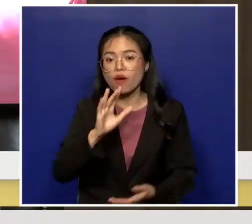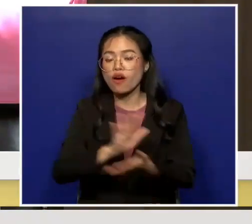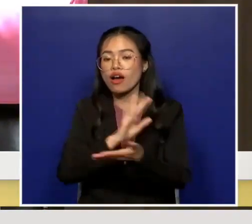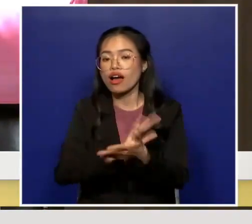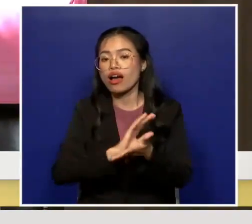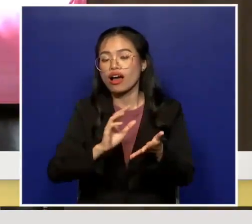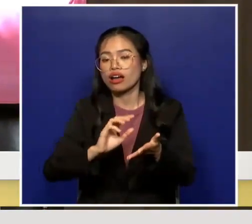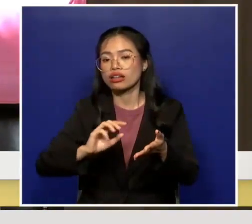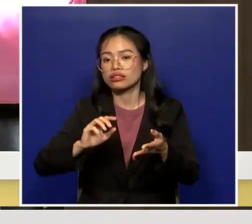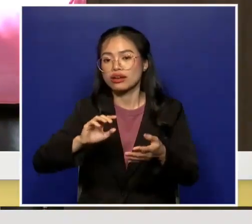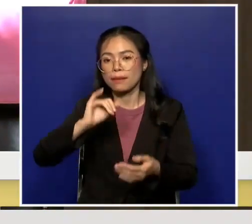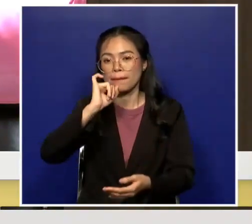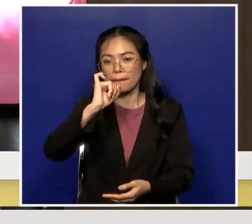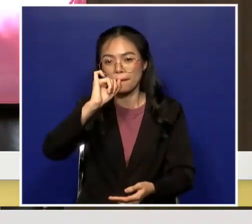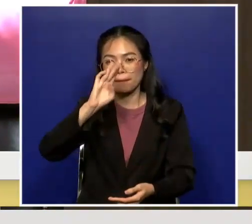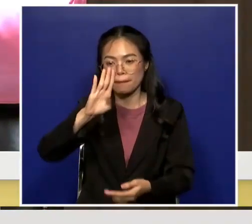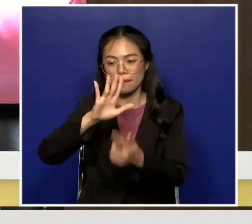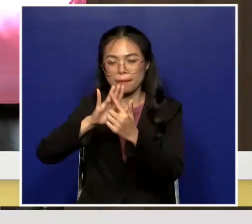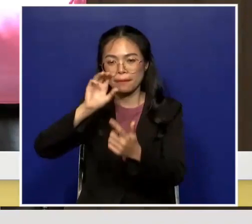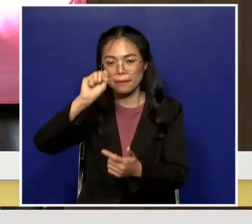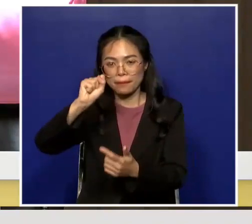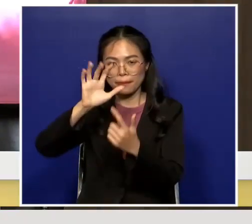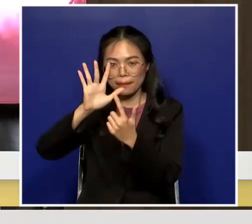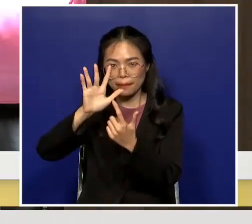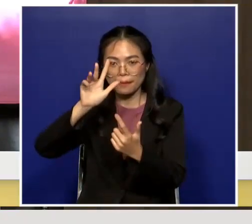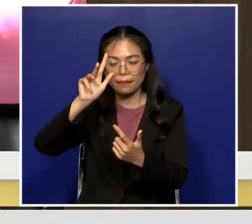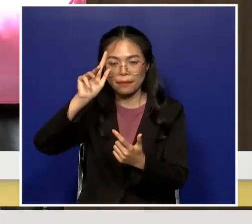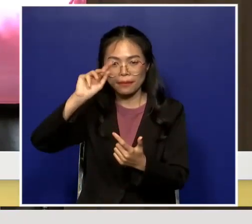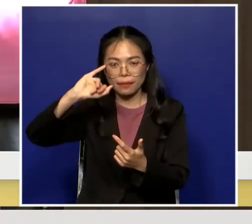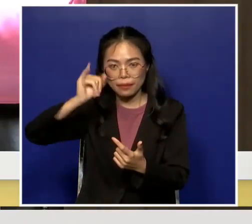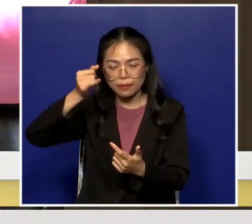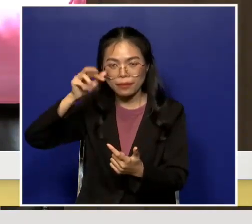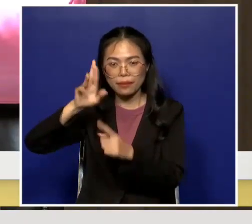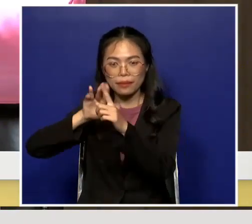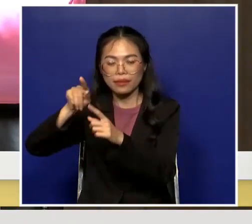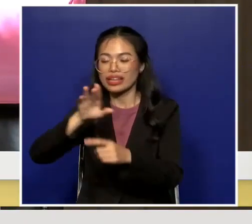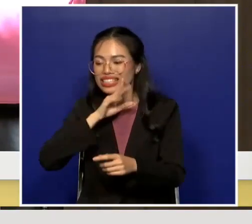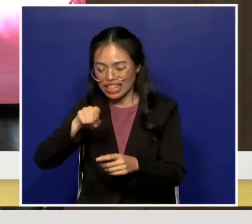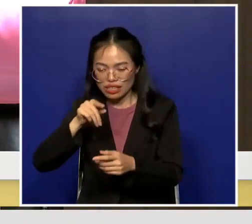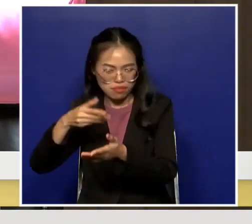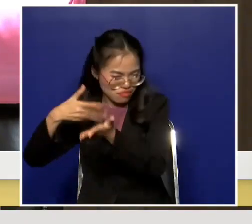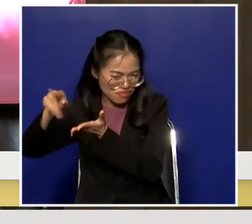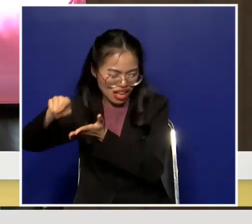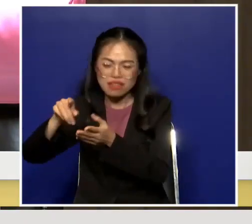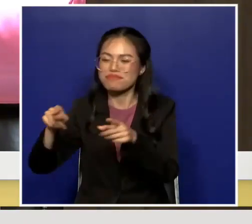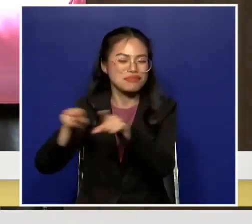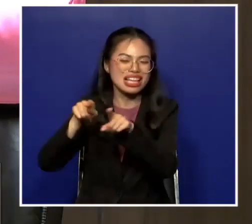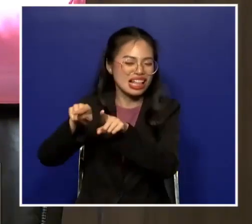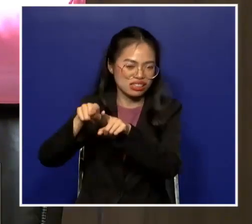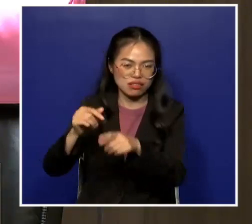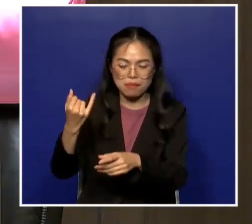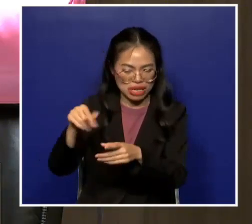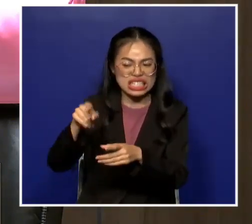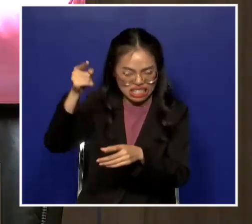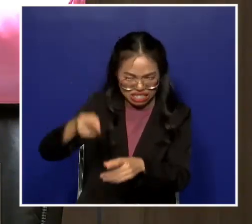มีหลักฐานไหมนี่เป็นหลักฐานจริงๆและยืนยันได้เลยหมดอำนาจเมื่อไหร่ก็โดนไล่ต้อนไล่บี้เหมือนกันเมื่อนั้นนะ คร ับ